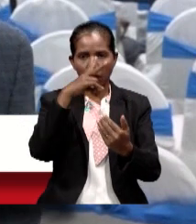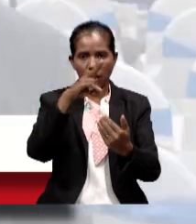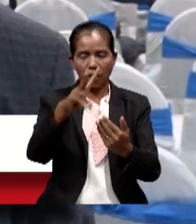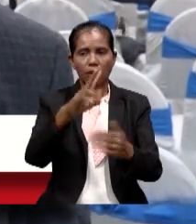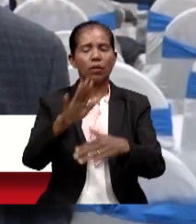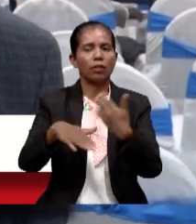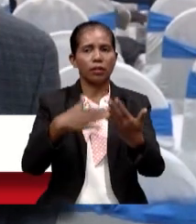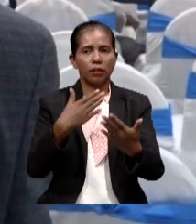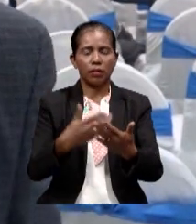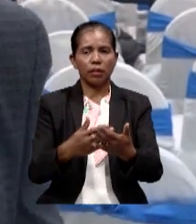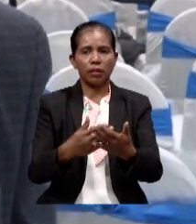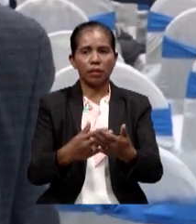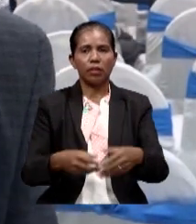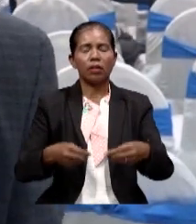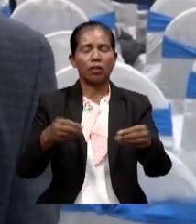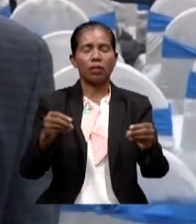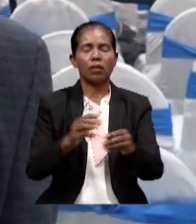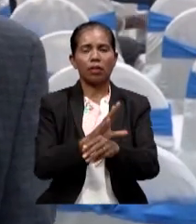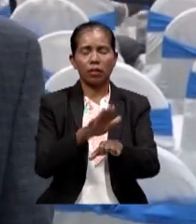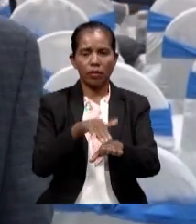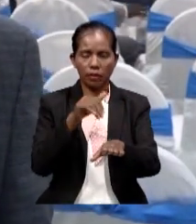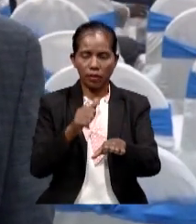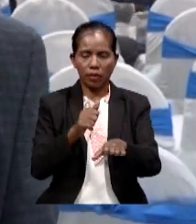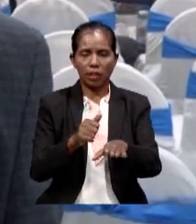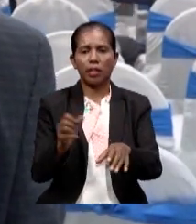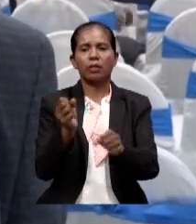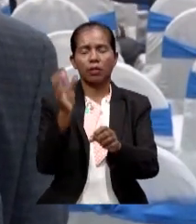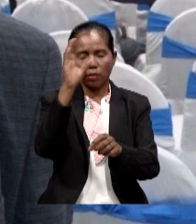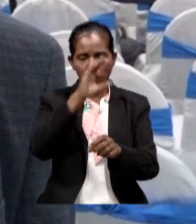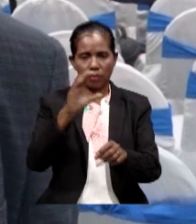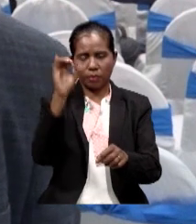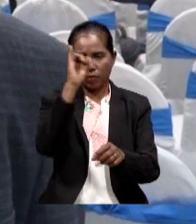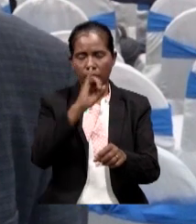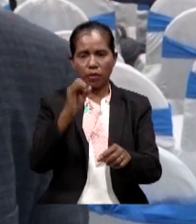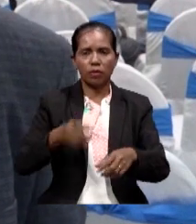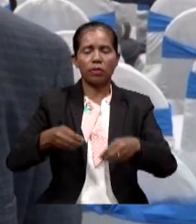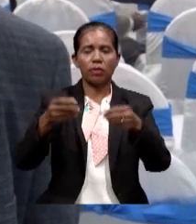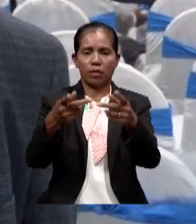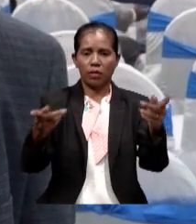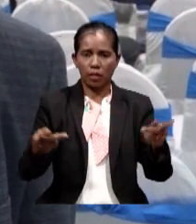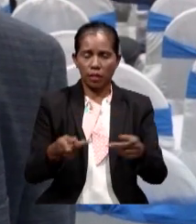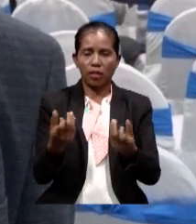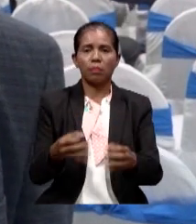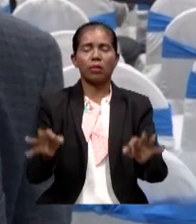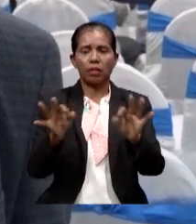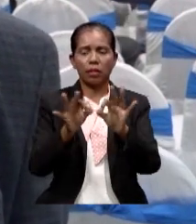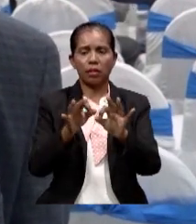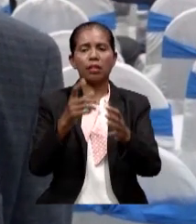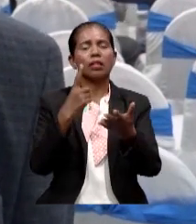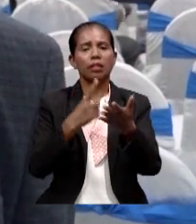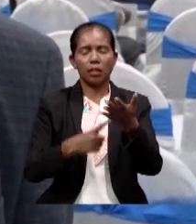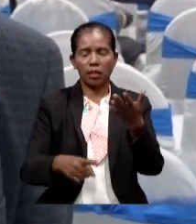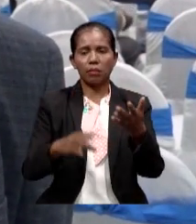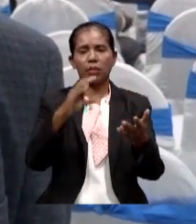totu. Întotdeauna cu Congresul nebe uhine, atubele identifica fo are prioritare. Să ide bag și